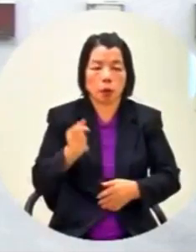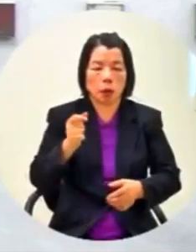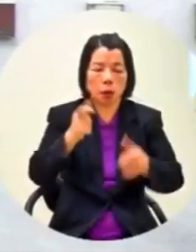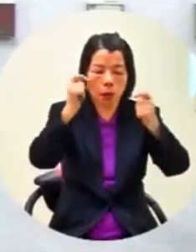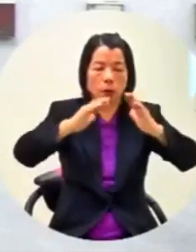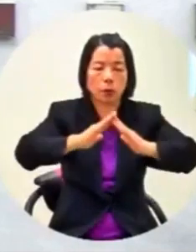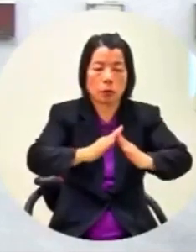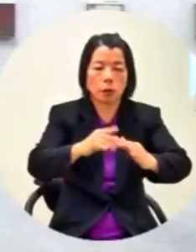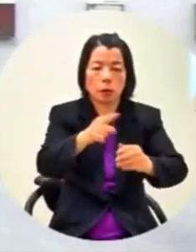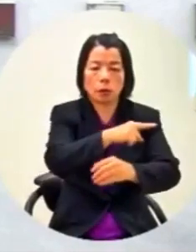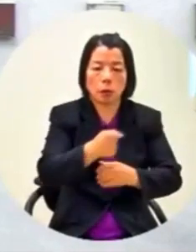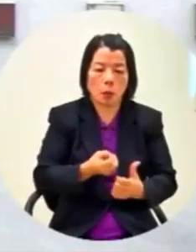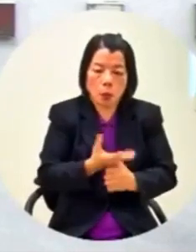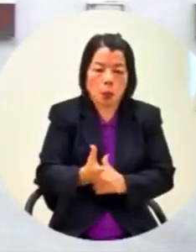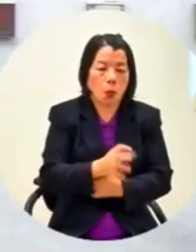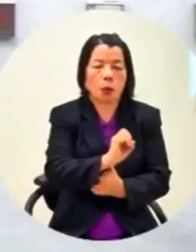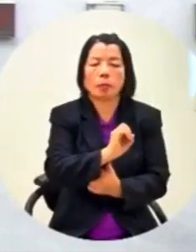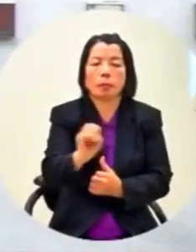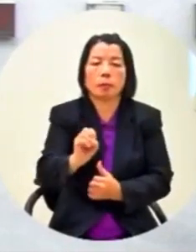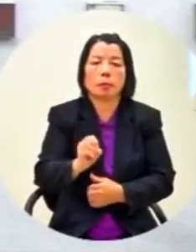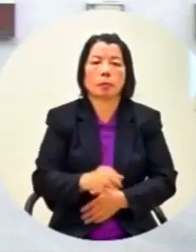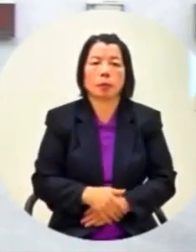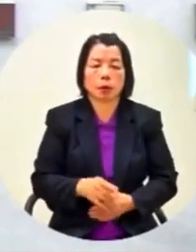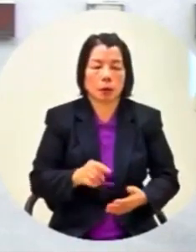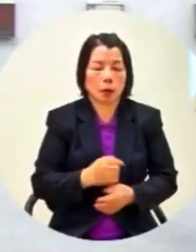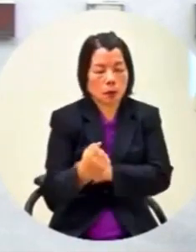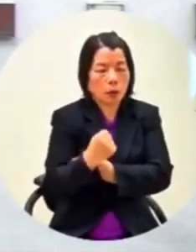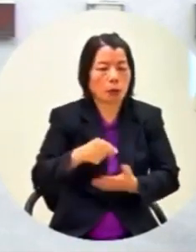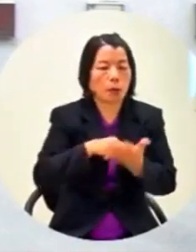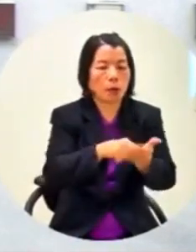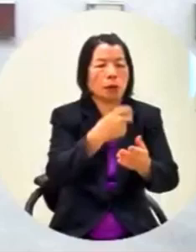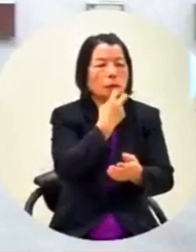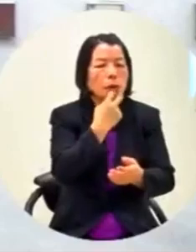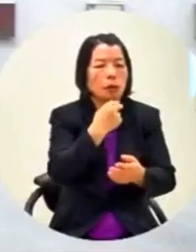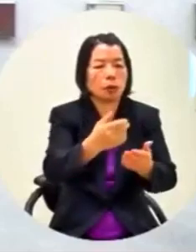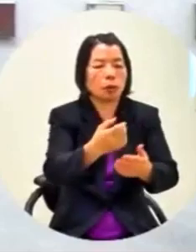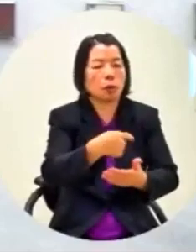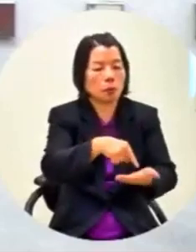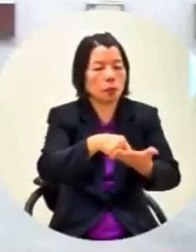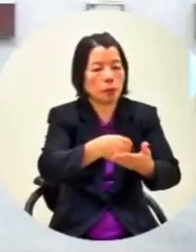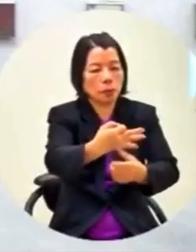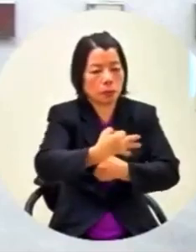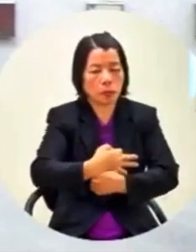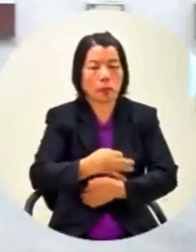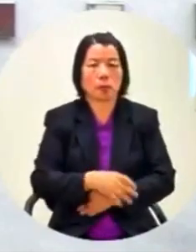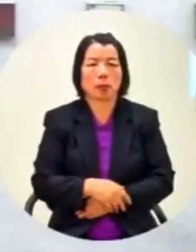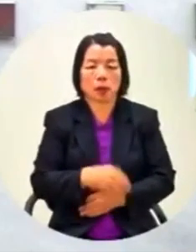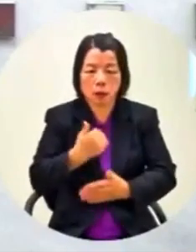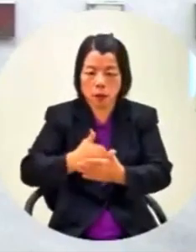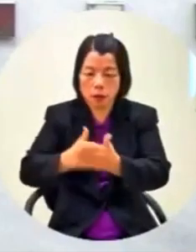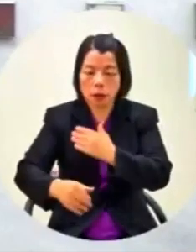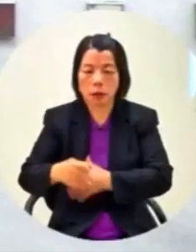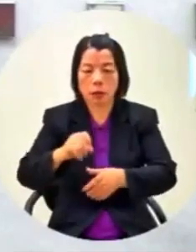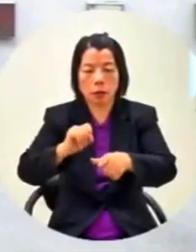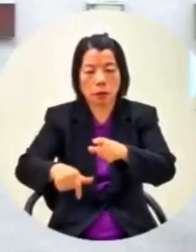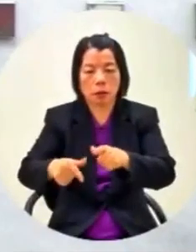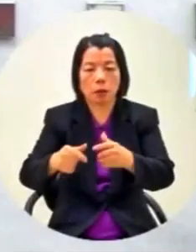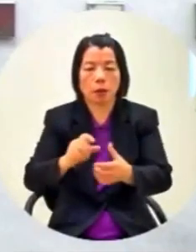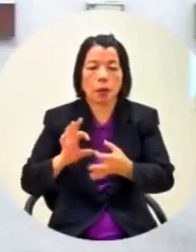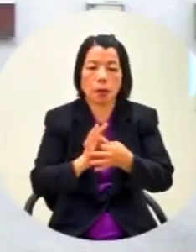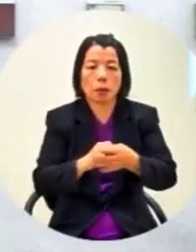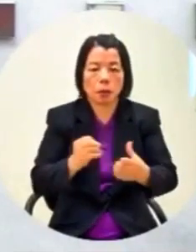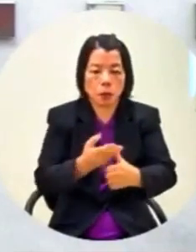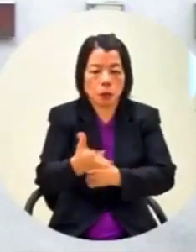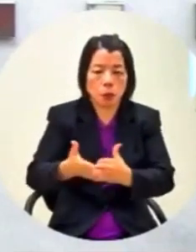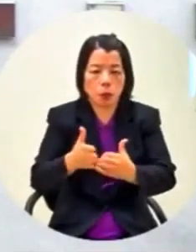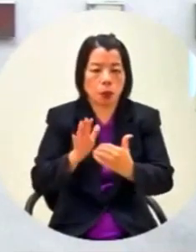零，我们也将全力争取中央庞大的纾困经费，减少企业因为疫情所导致的